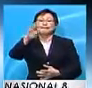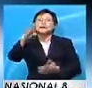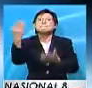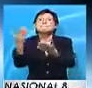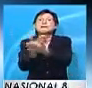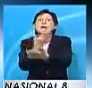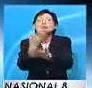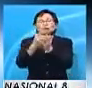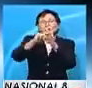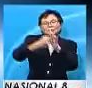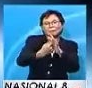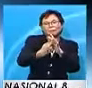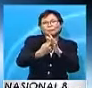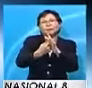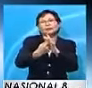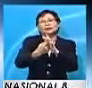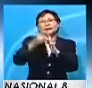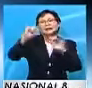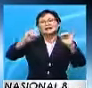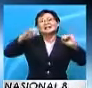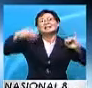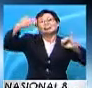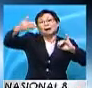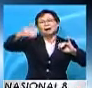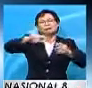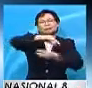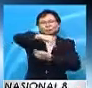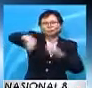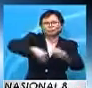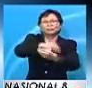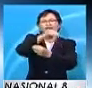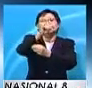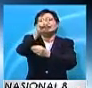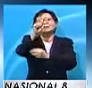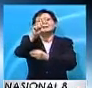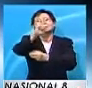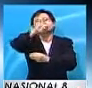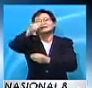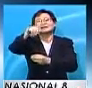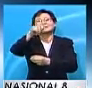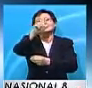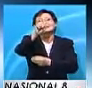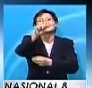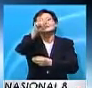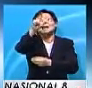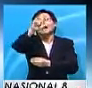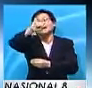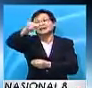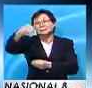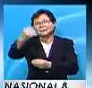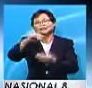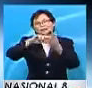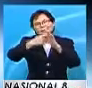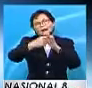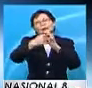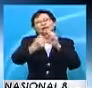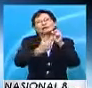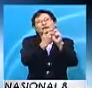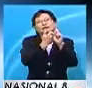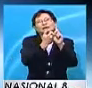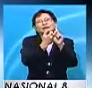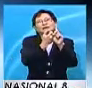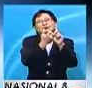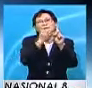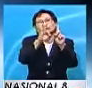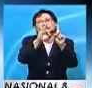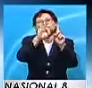baru berkuat kuasa Isnin depan. Beliau menggantikan Tun Ahmad Sarji Abdul Hamid yang telah mengundi PNB sejak tahun